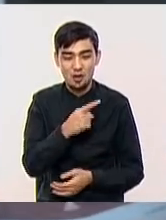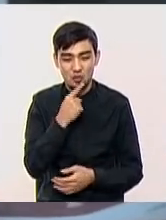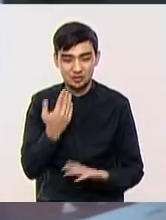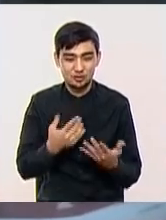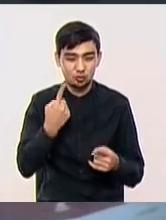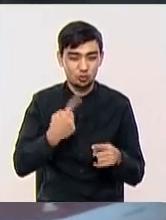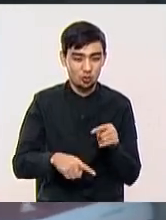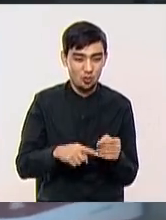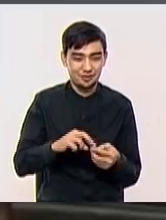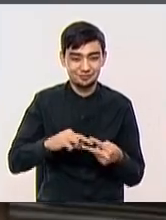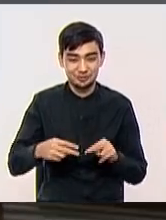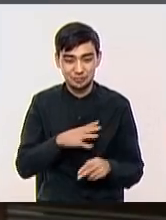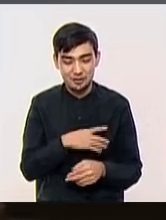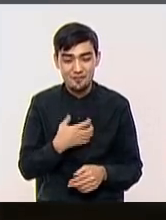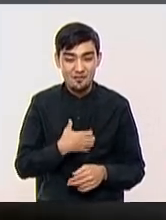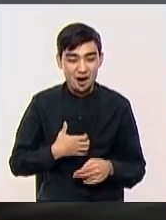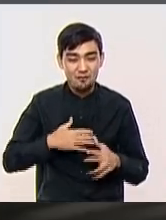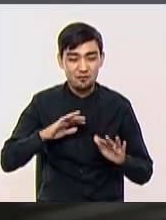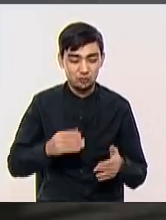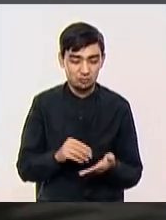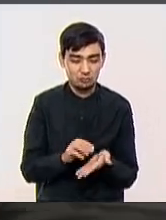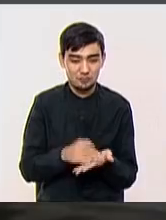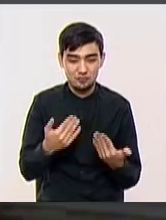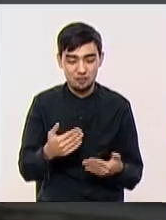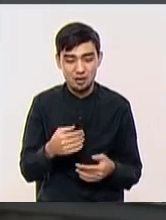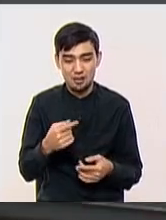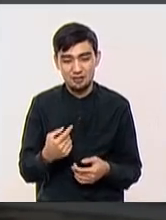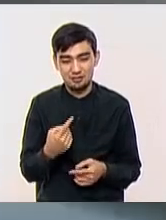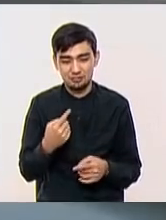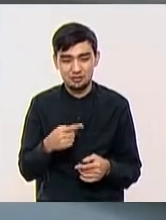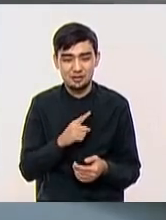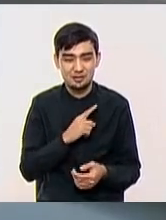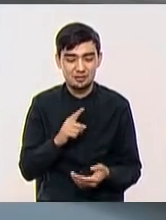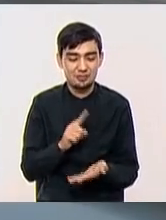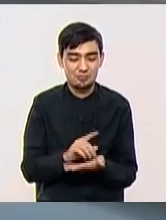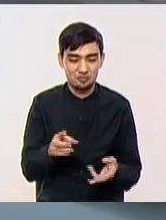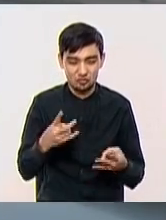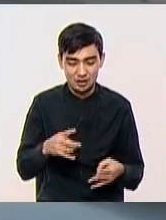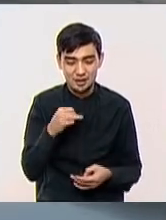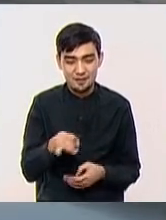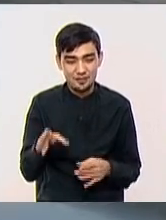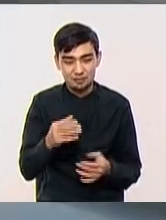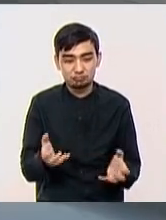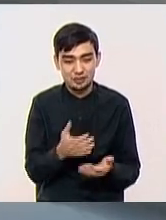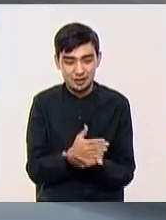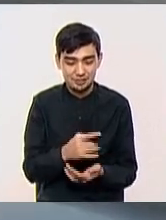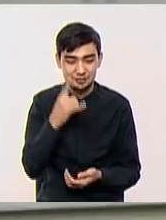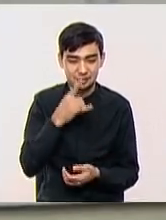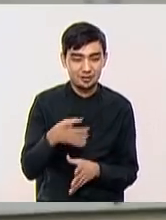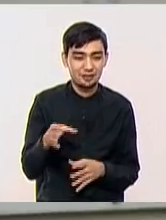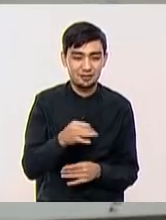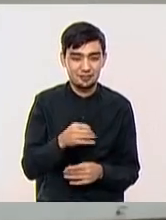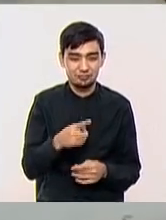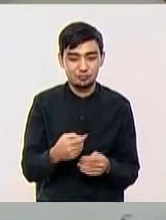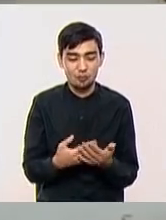басқа тілдердегі аудармасын тек қажет жағдайда ғана жазуға болады. Бұл өзгерісті қарапайым тұрғындар қолдайды. Көпшілік енді осы бастама